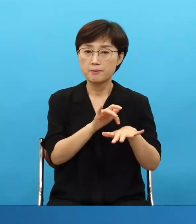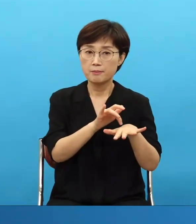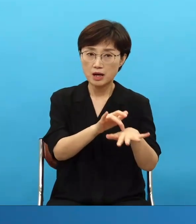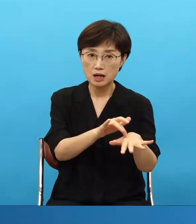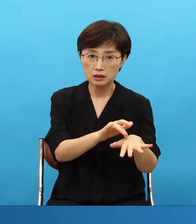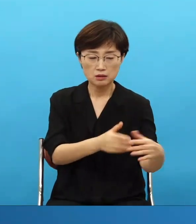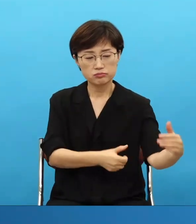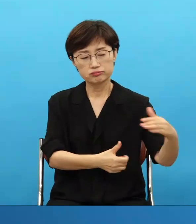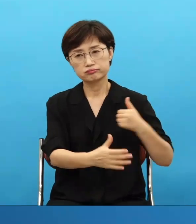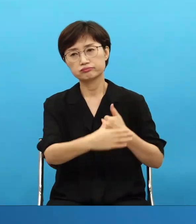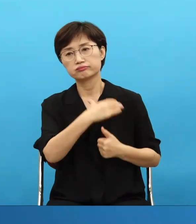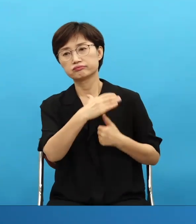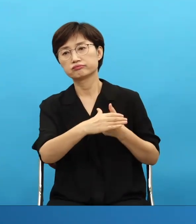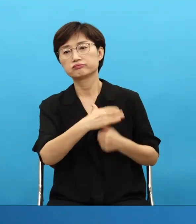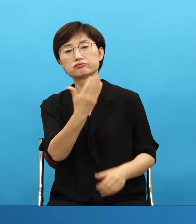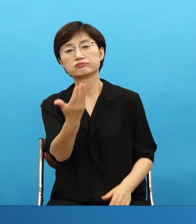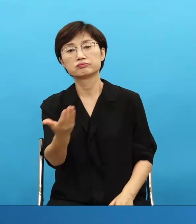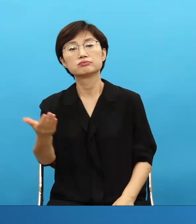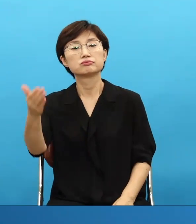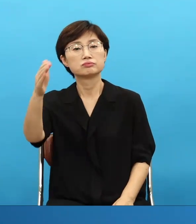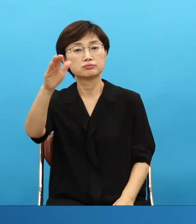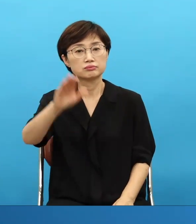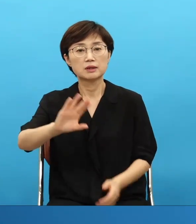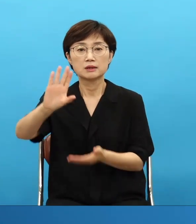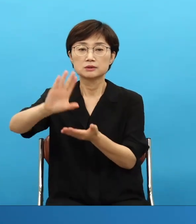너희는 나를 대적하라.